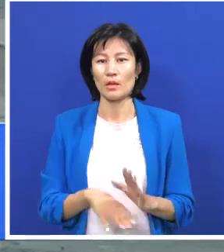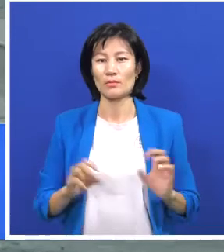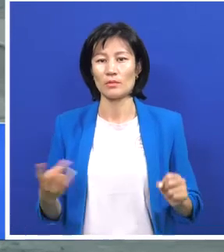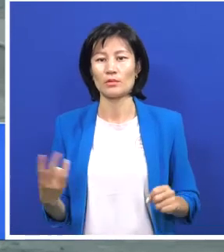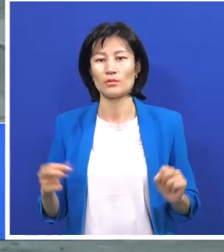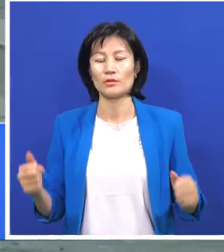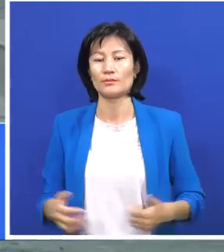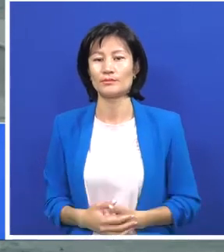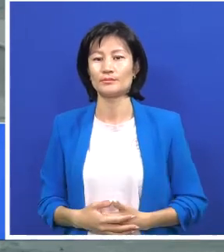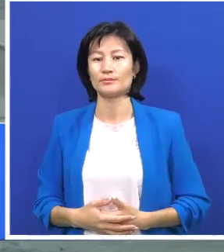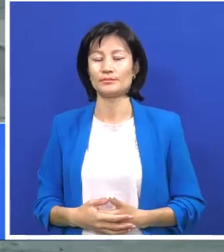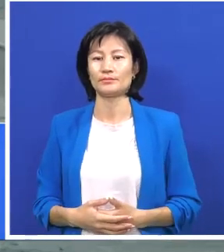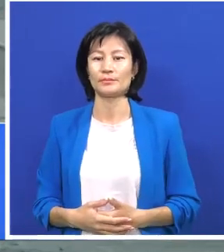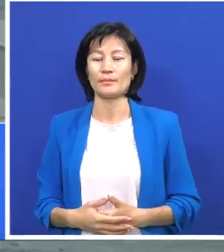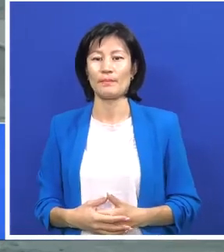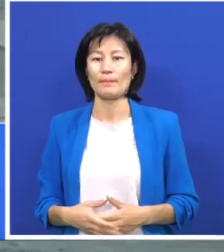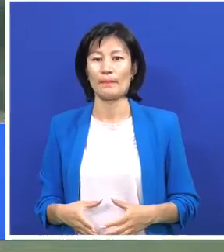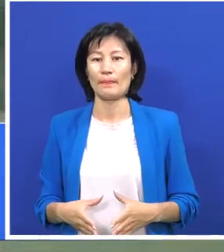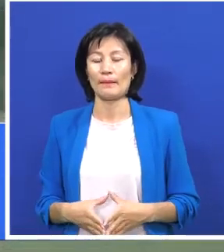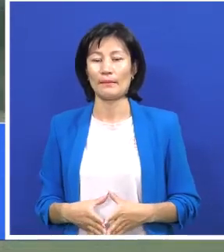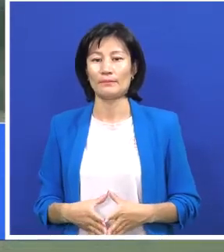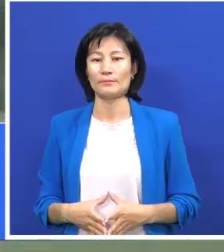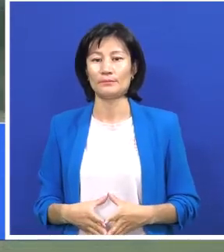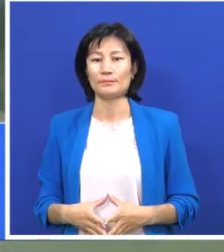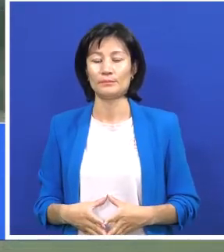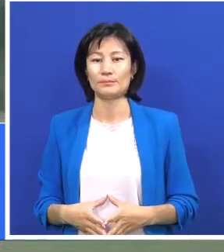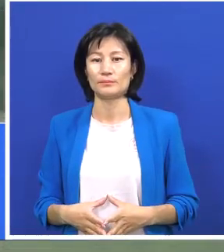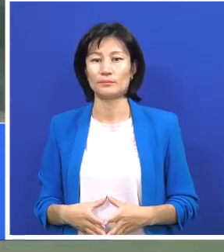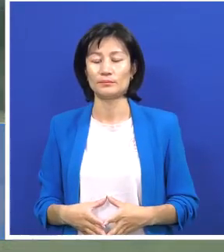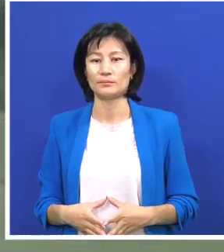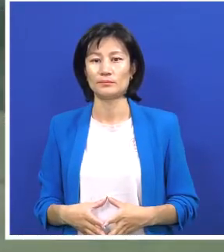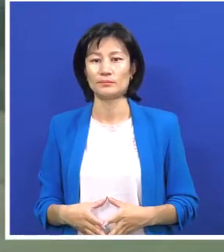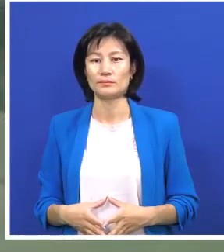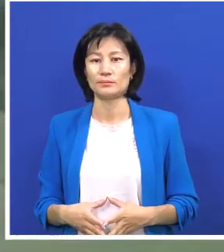қажет. Салтанат Рүстембек, Нұрғиса Алтынбай, Ғалымжан Мамытов, Айға қоғамдық телеарнасы.